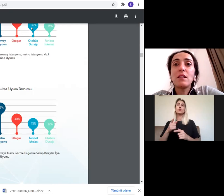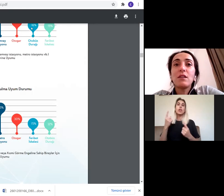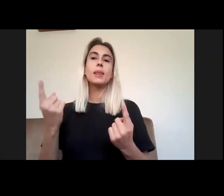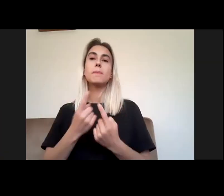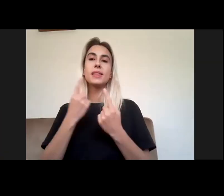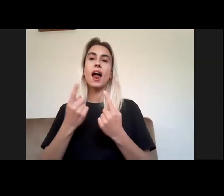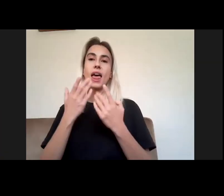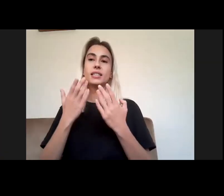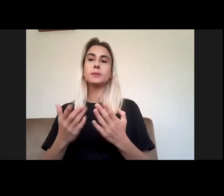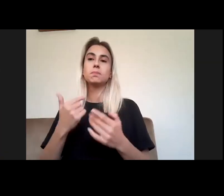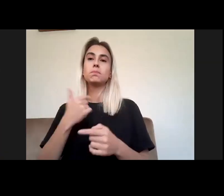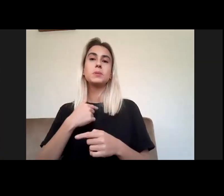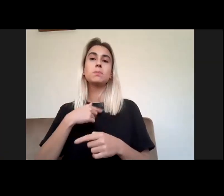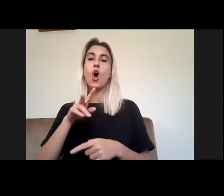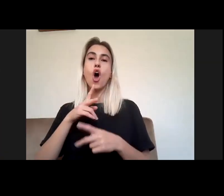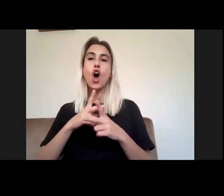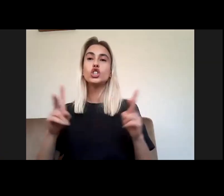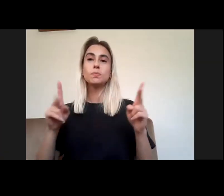yine bizim açımızdan